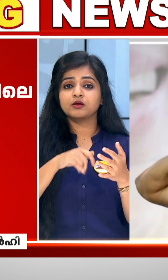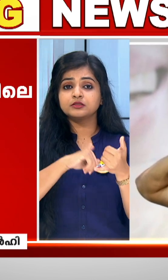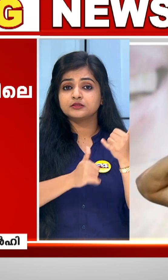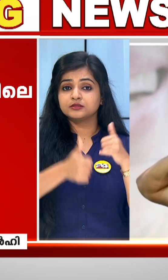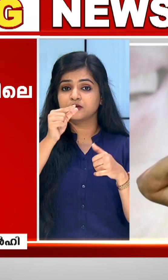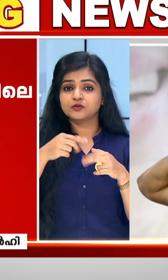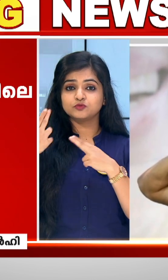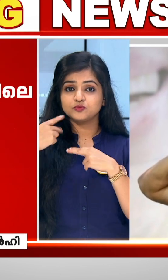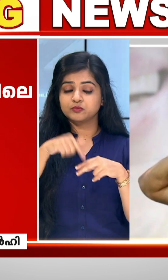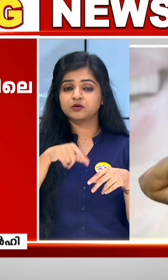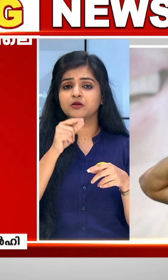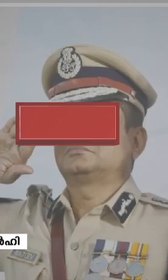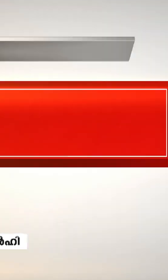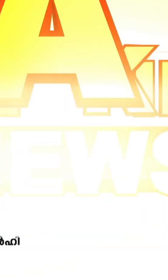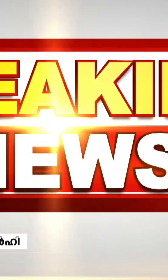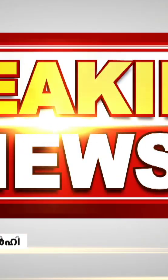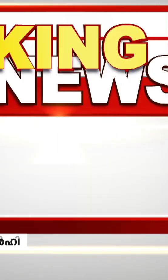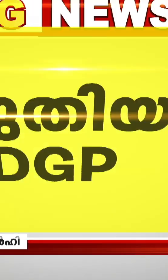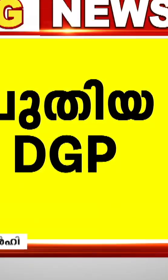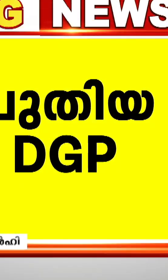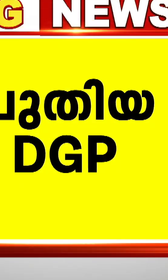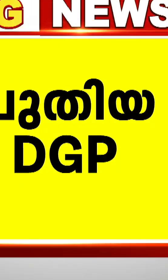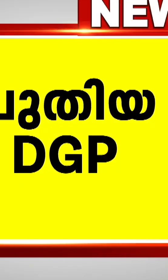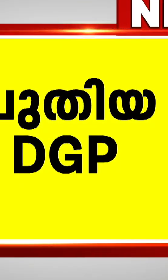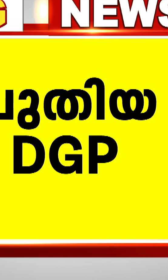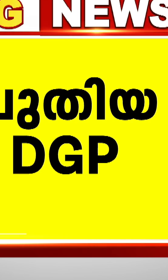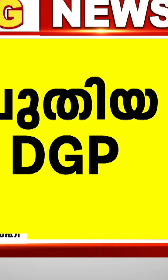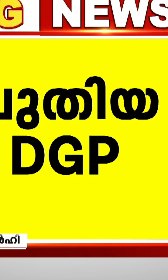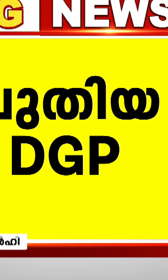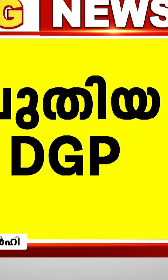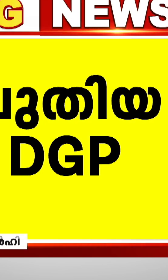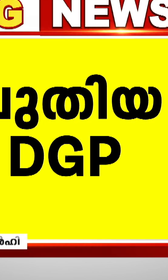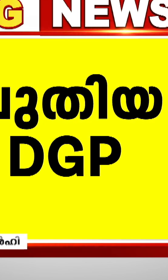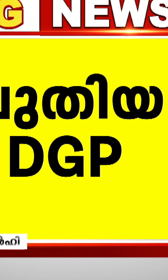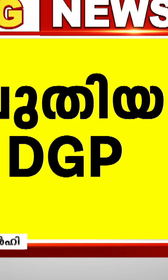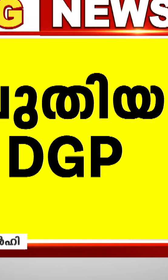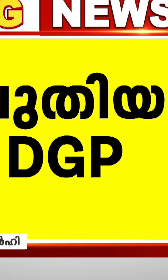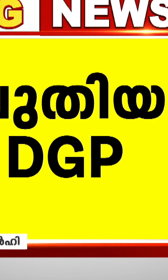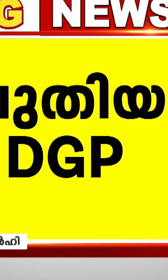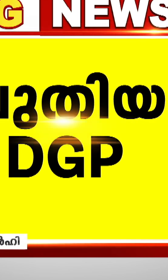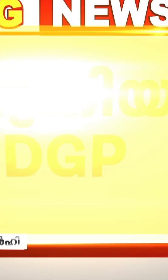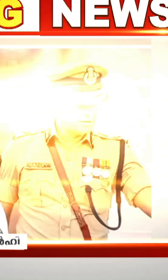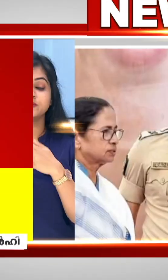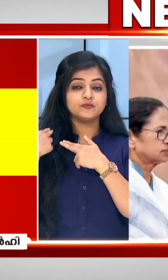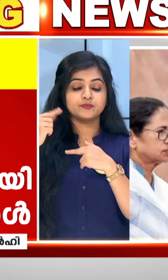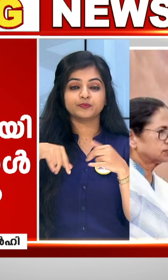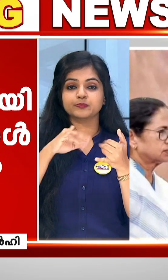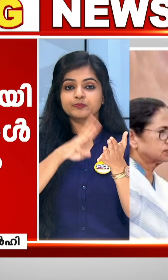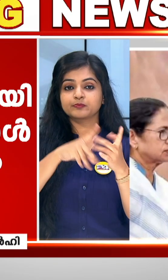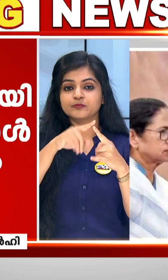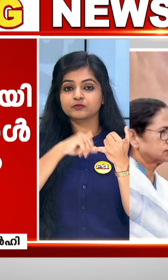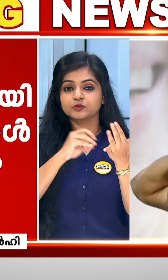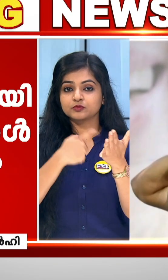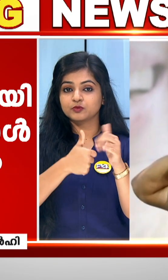സെക്രട്ടറിമാർക്കും സ്ഥാനചലനം ഉണ്ടായിട്ടുണ്ട്. ഇതുകൂടാതെ 2 സംസ്ഥാനങ്ങളിലെ പൊതുഭരണ സെക്രട്ടറി, മിസോറാമിന്റെയും ഹിമാചലിന്റെയും